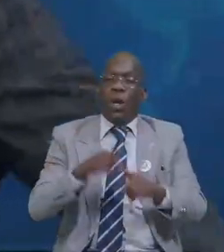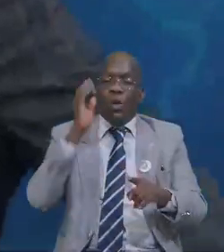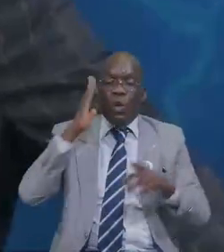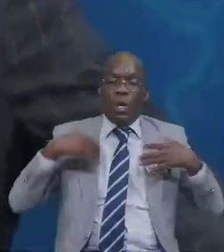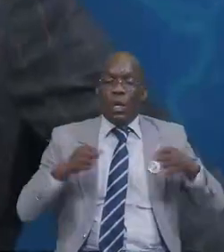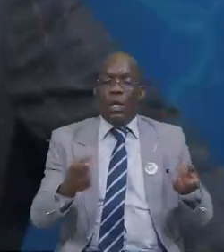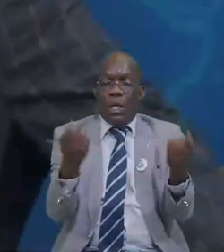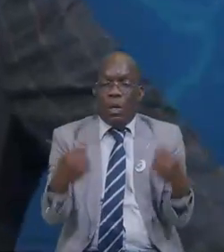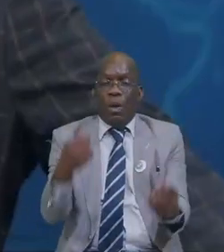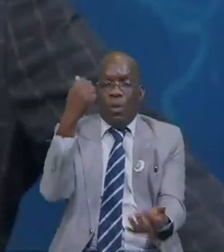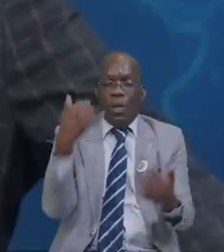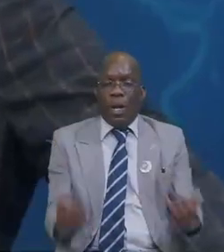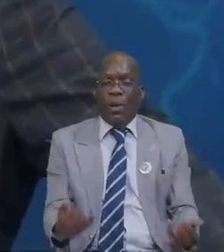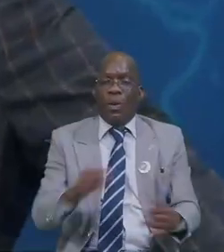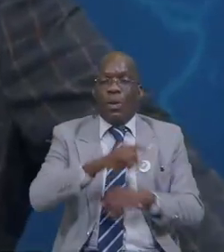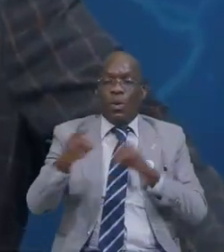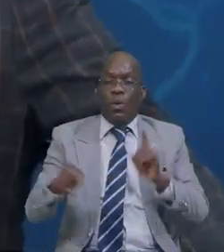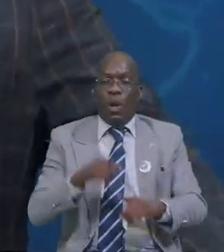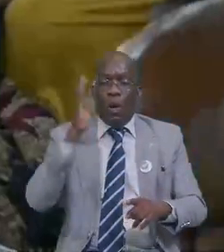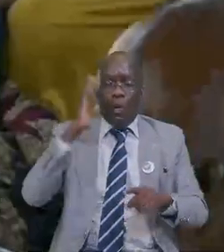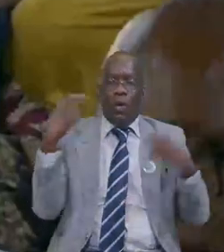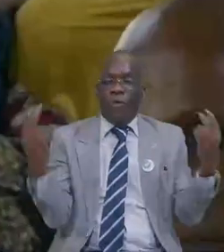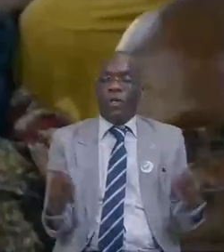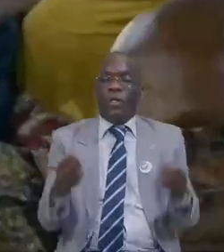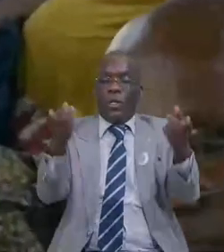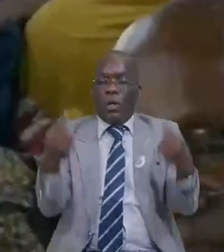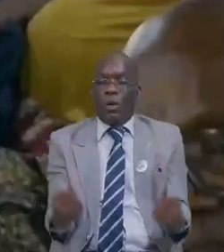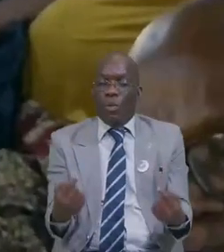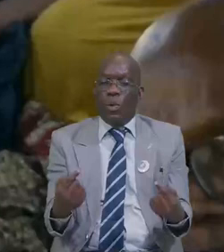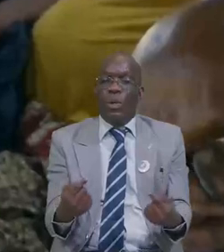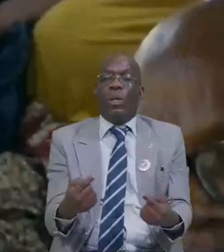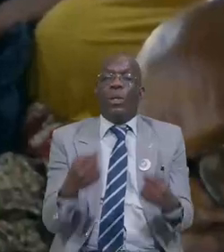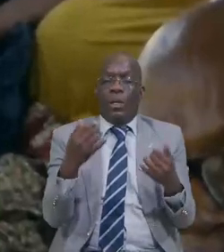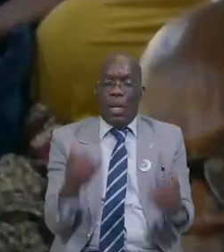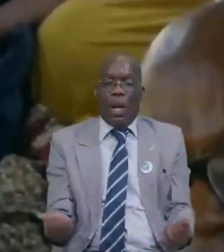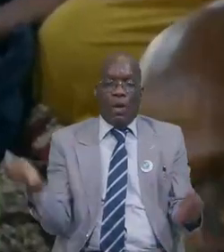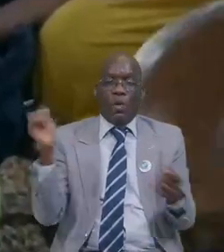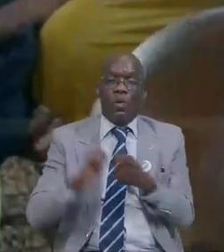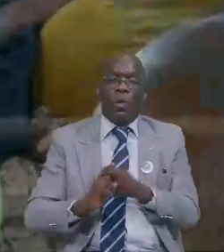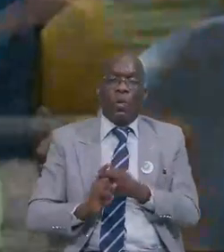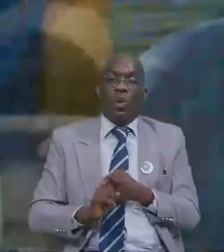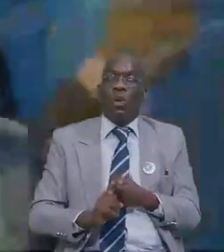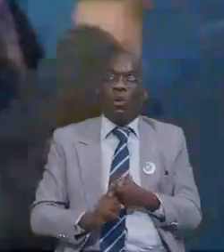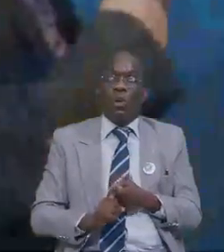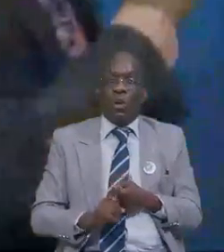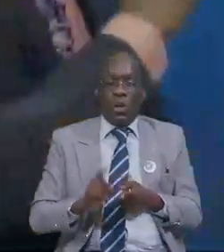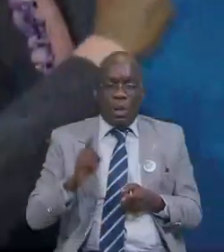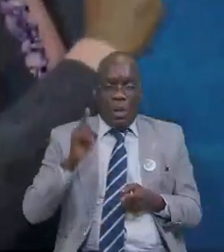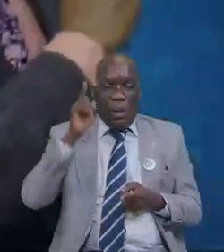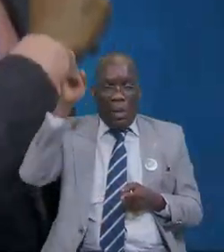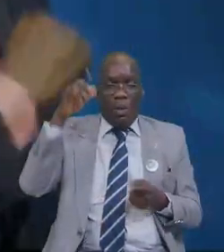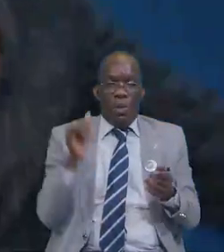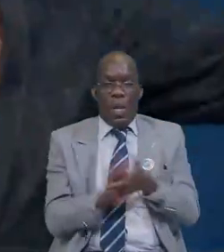Quand est-ce que ta guérison va venir? Maintenant. Quand est-ce que ta victoire va venir? maintenant à celui qui